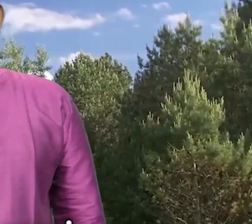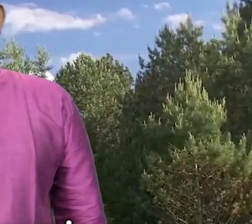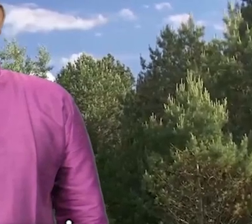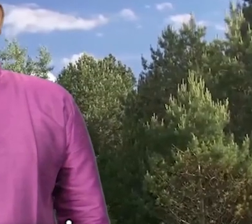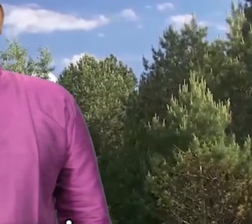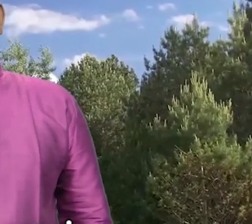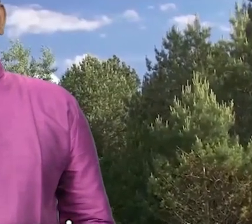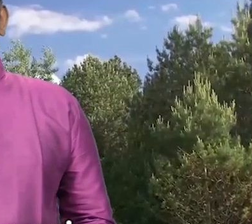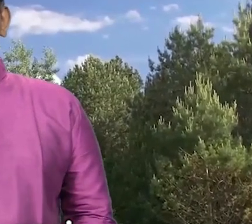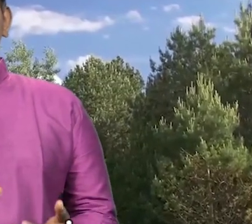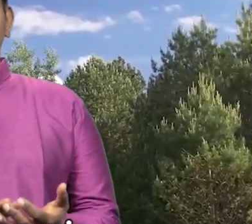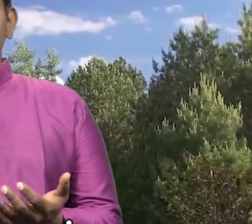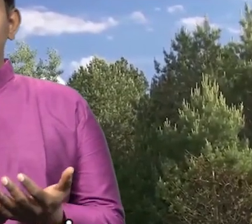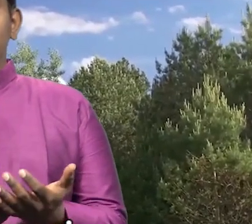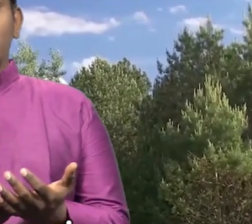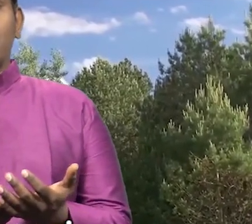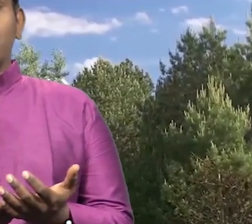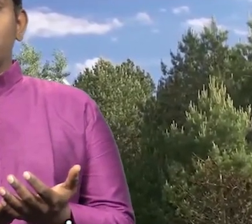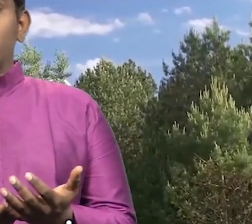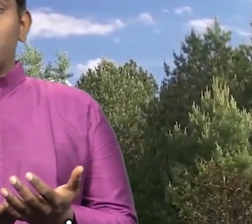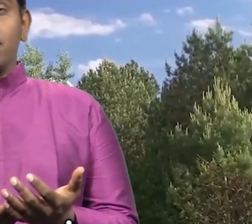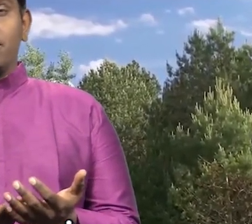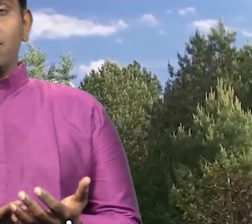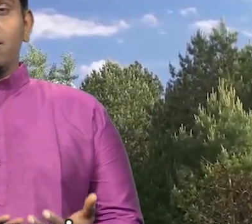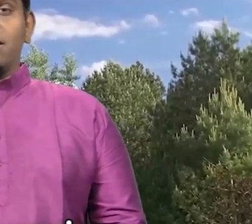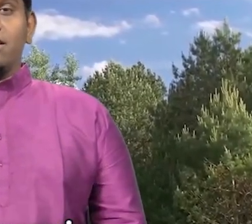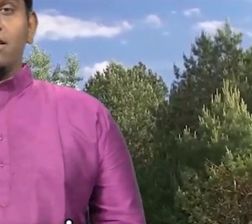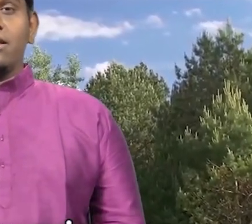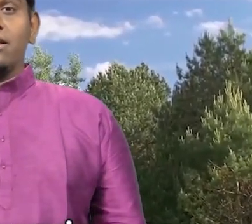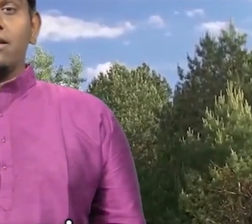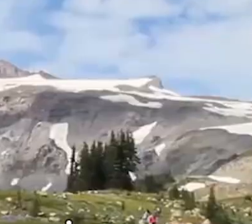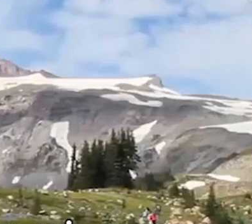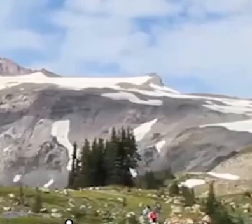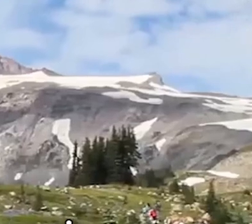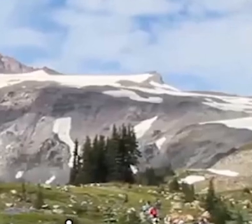தொங்கினாரே மூன்றாணி மீதில் காயமடைந்தே,